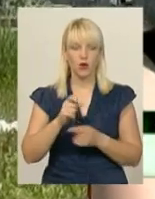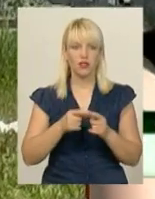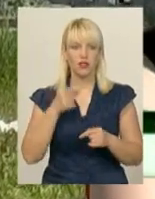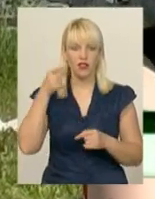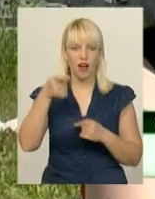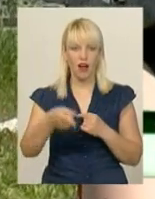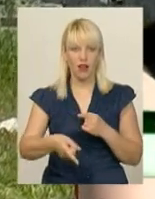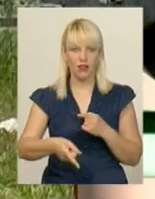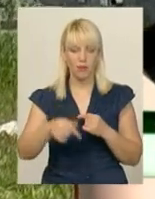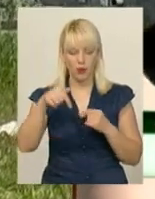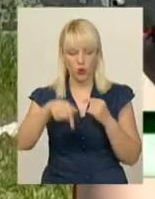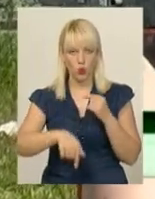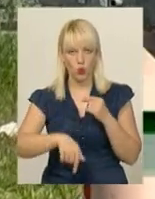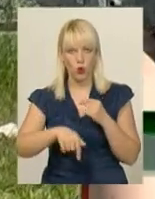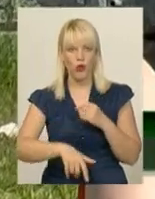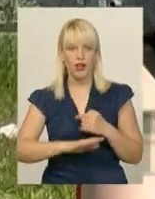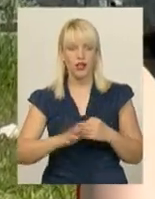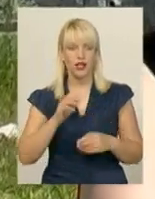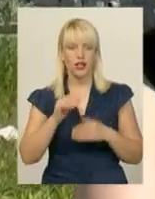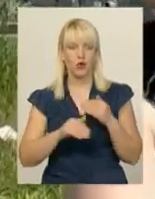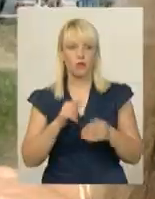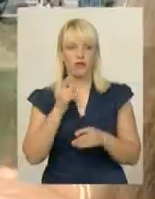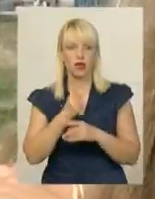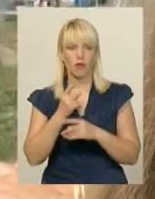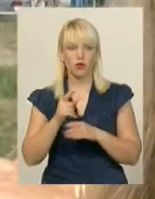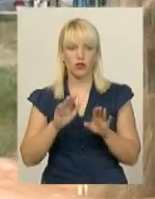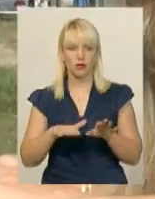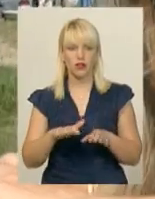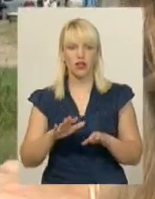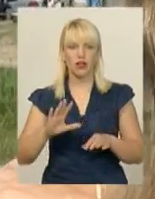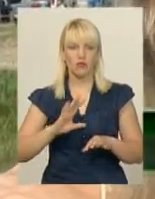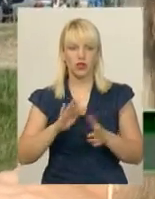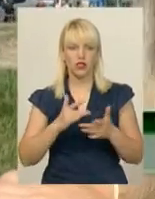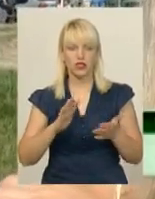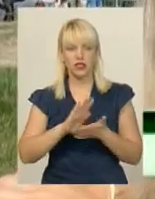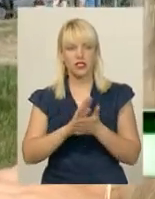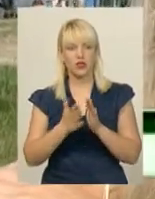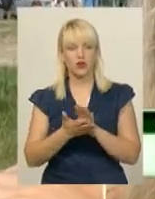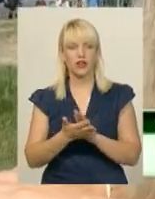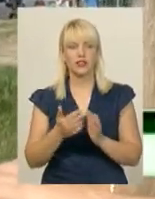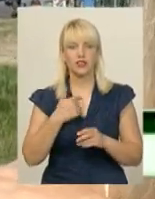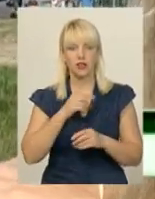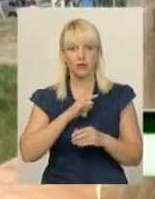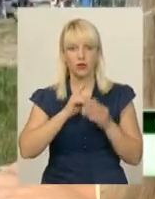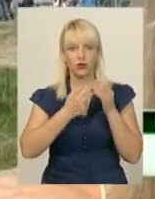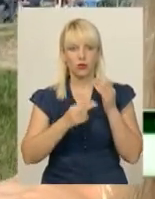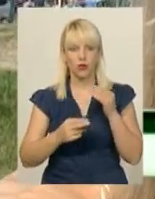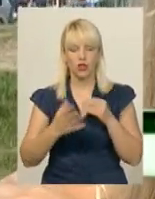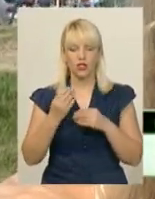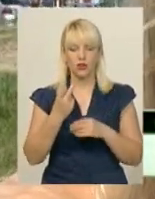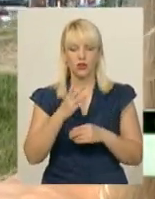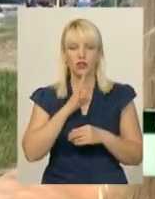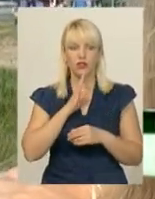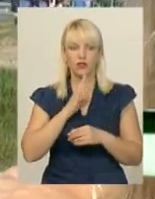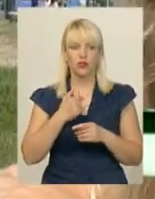глибину і не купатися в заборонених місцях. Траплялася ситуація. Я топилася ще з одною дівчинкою,